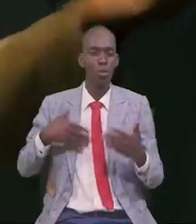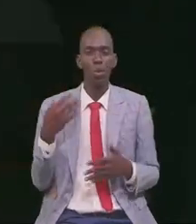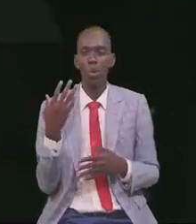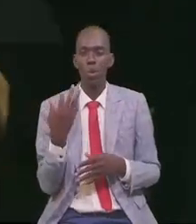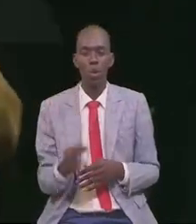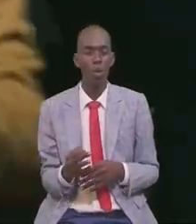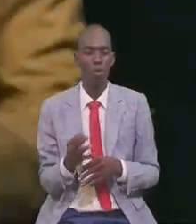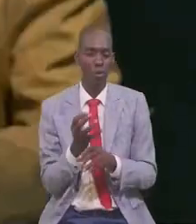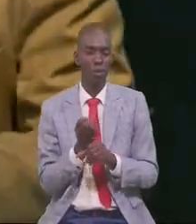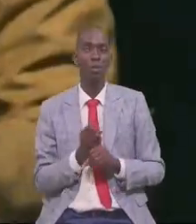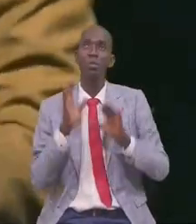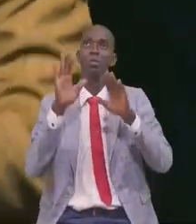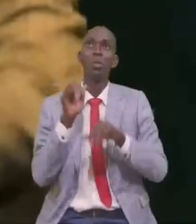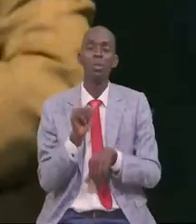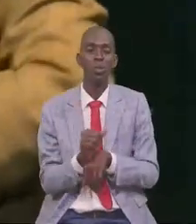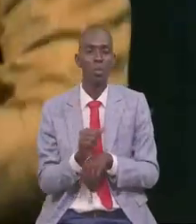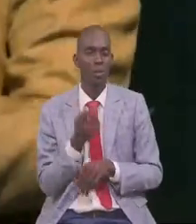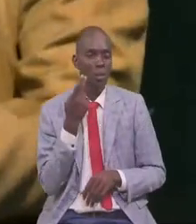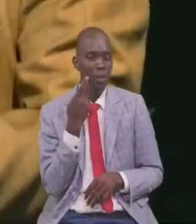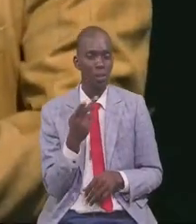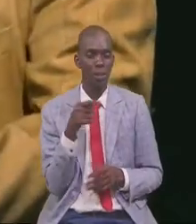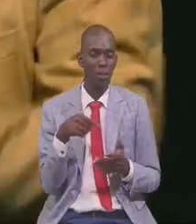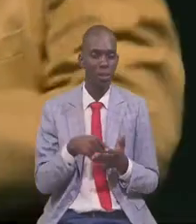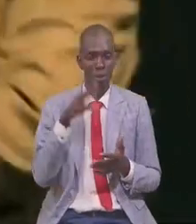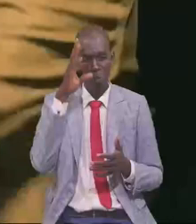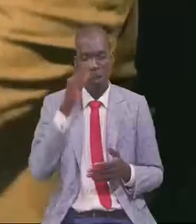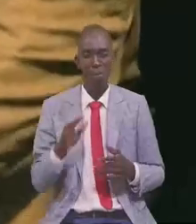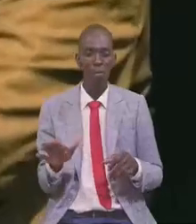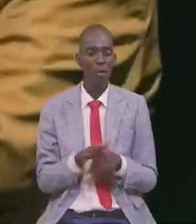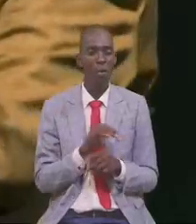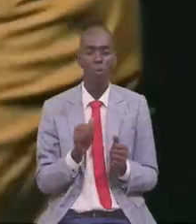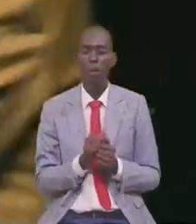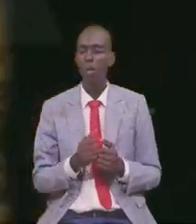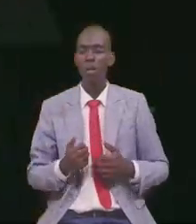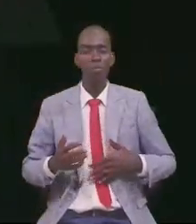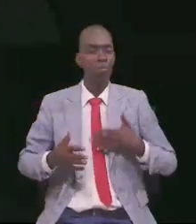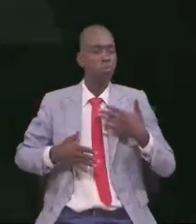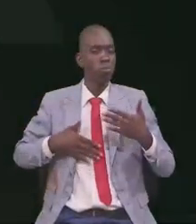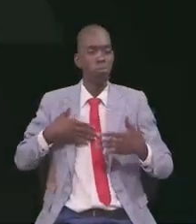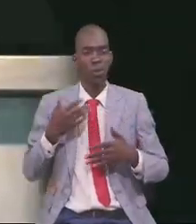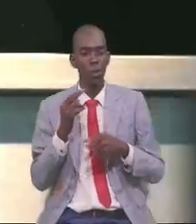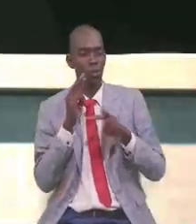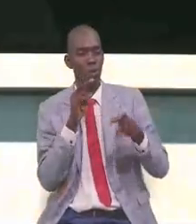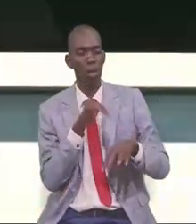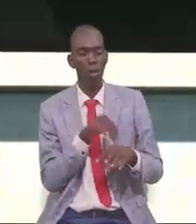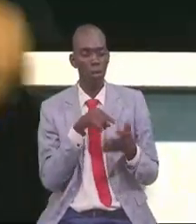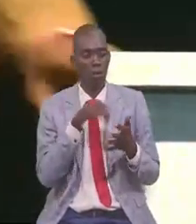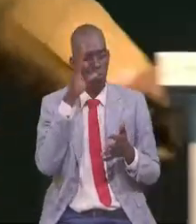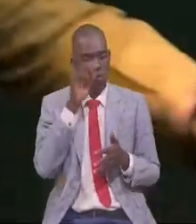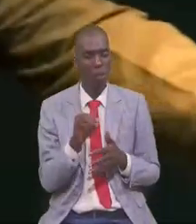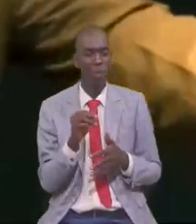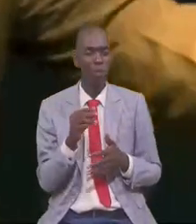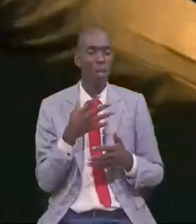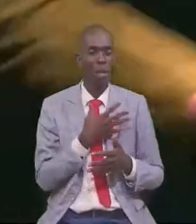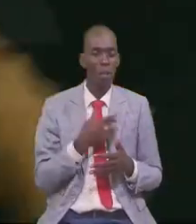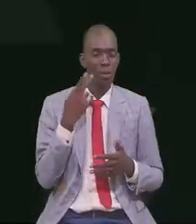son miracle. Regardez-le, rempli de joie. Regardez-le, regardez, oh, la vitesse dans ses